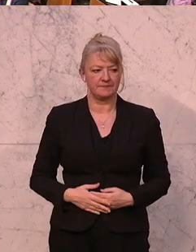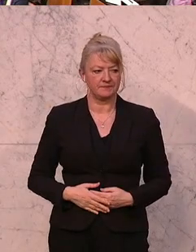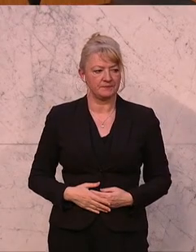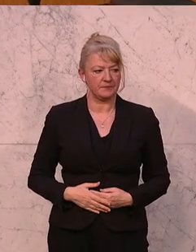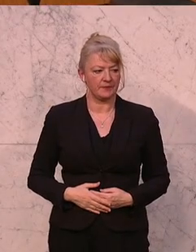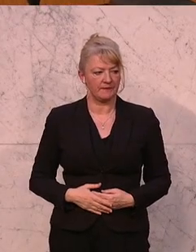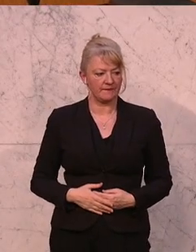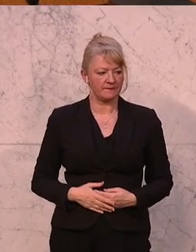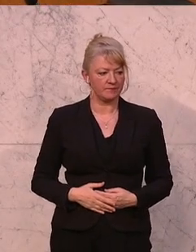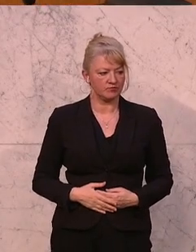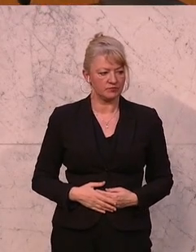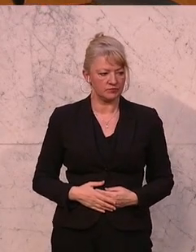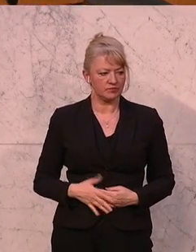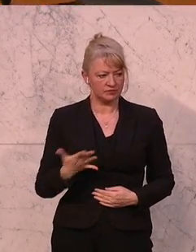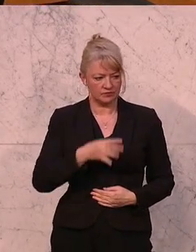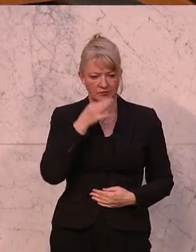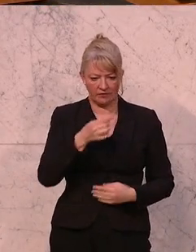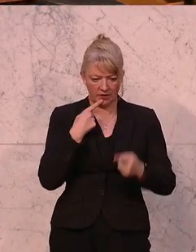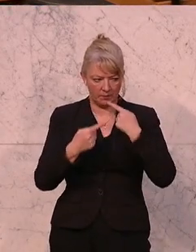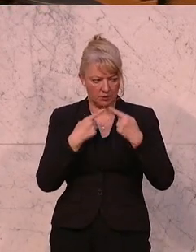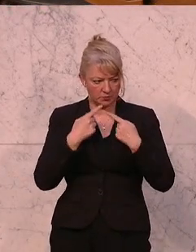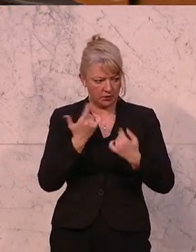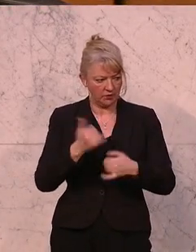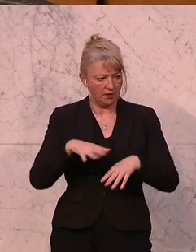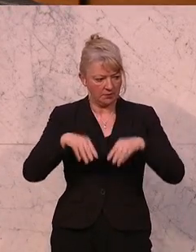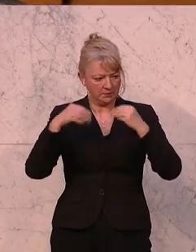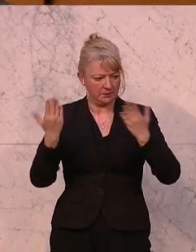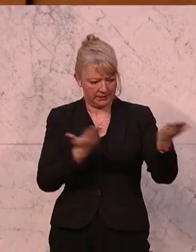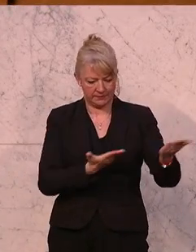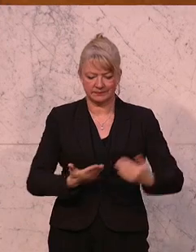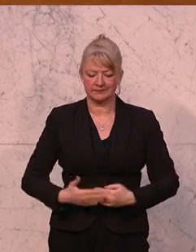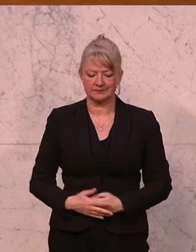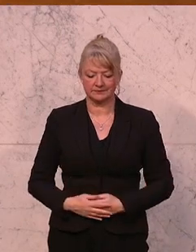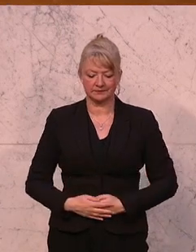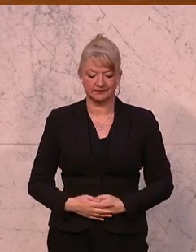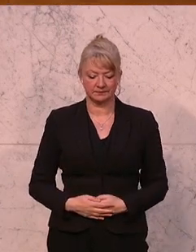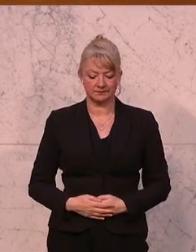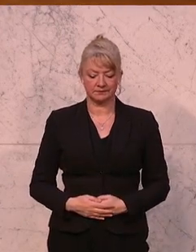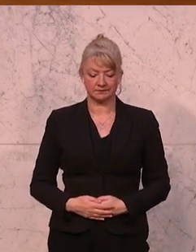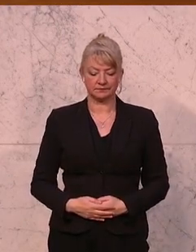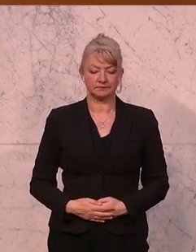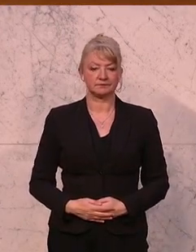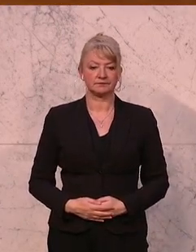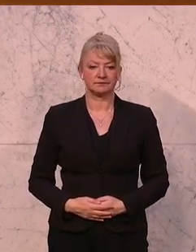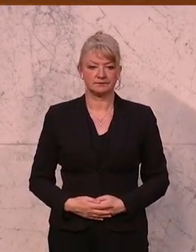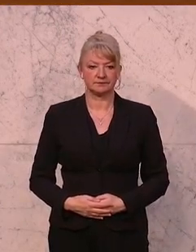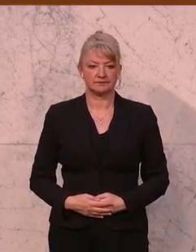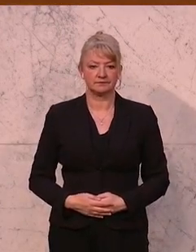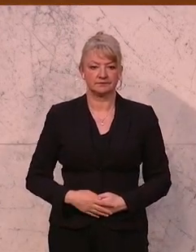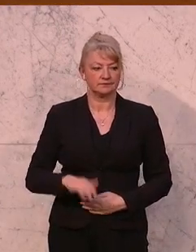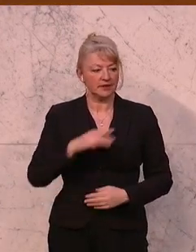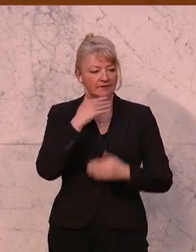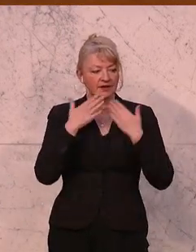Als erstes zu Wort gemeldet hat sich Philipp Kucher von der SPÖ, der geschäftsführende Klubobmann. Ja, vielen